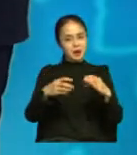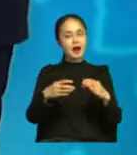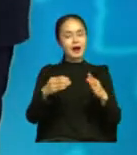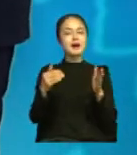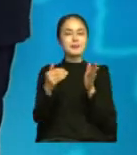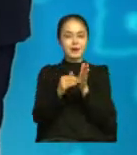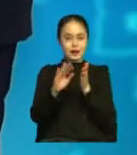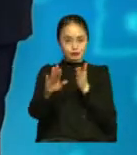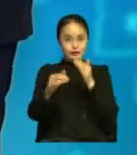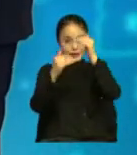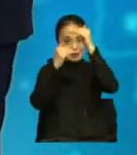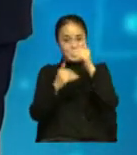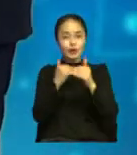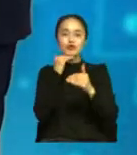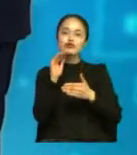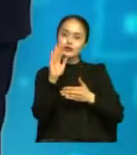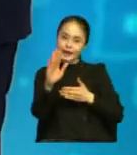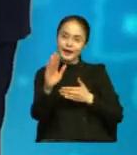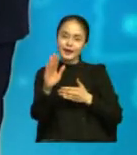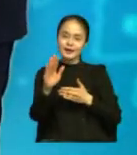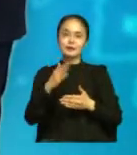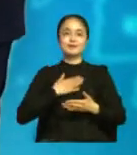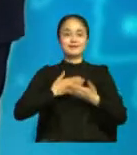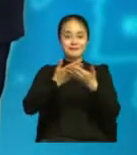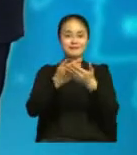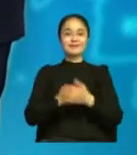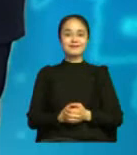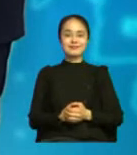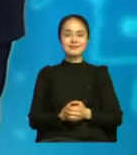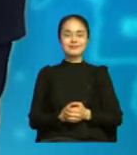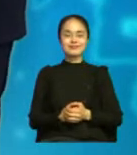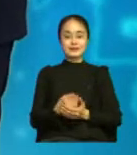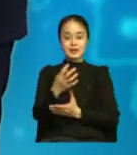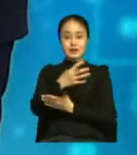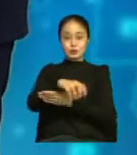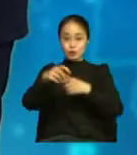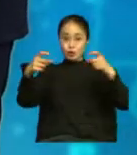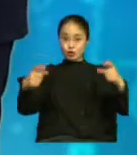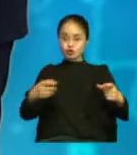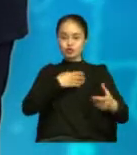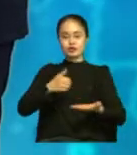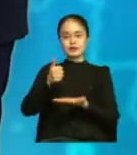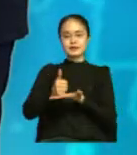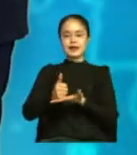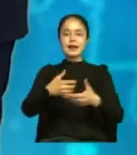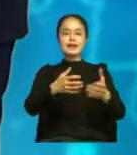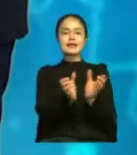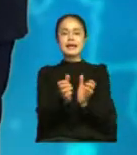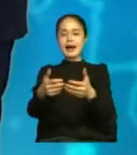전해드리도록 하겠습니다. 네, 종로구도 3파전 구도로 전개되고 있는데 현 구청장의 3선